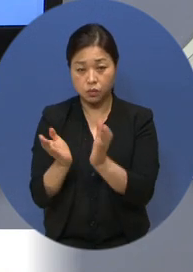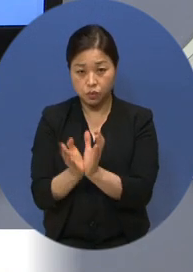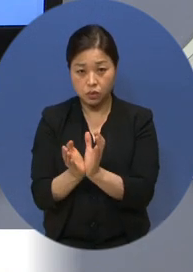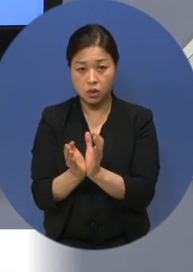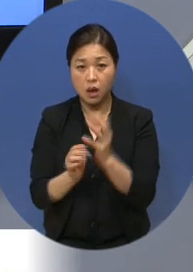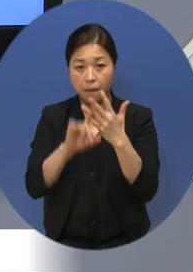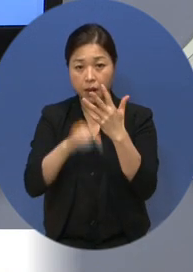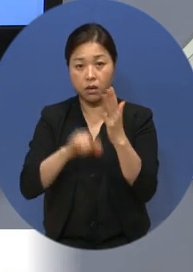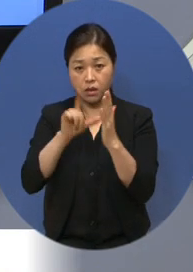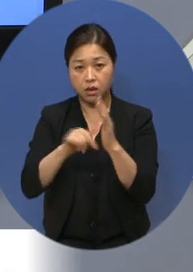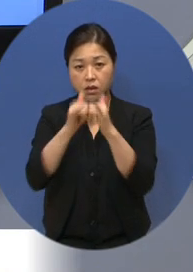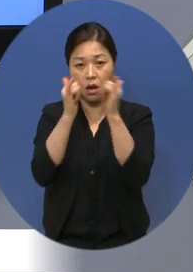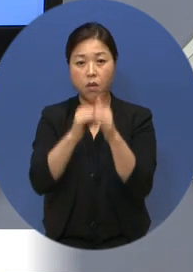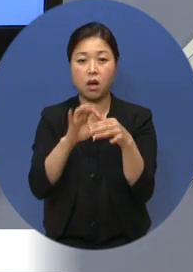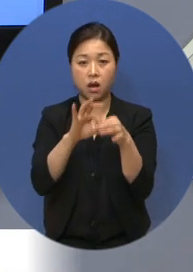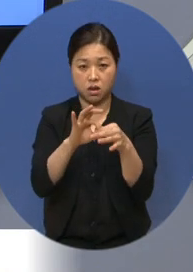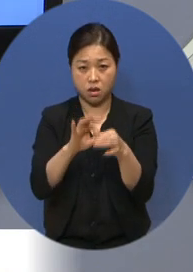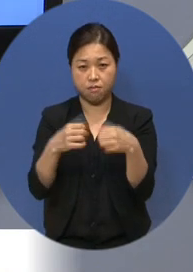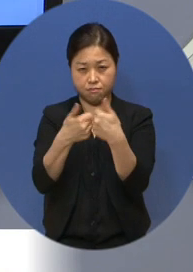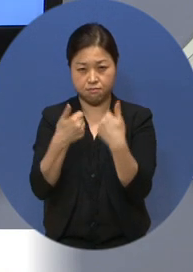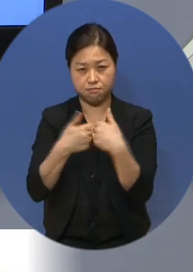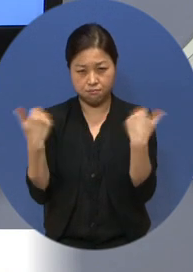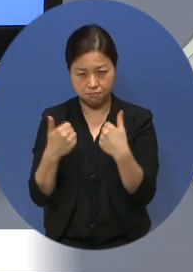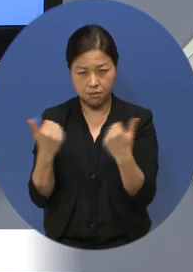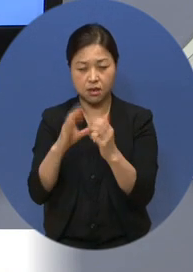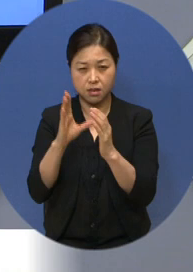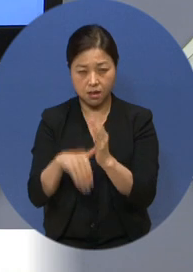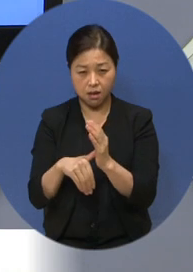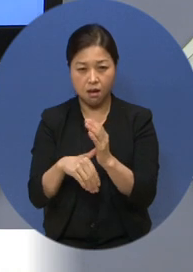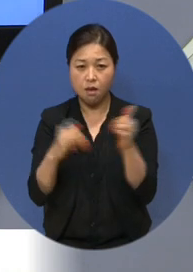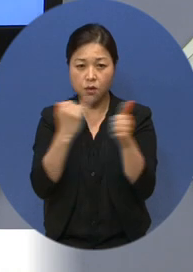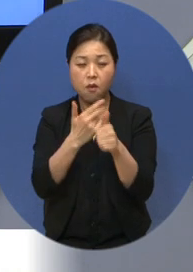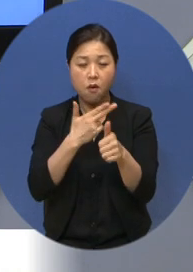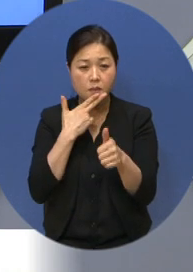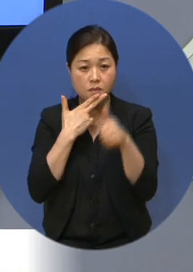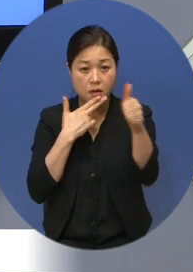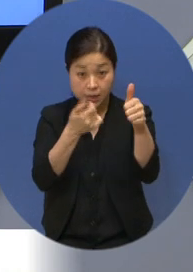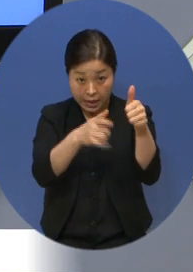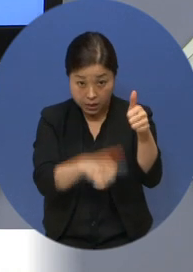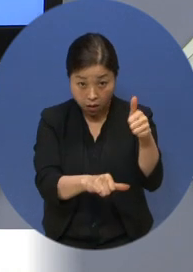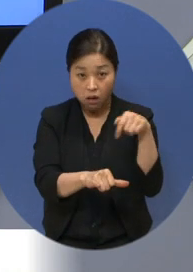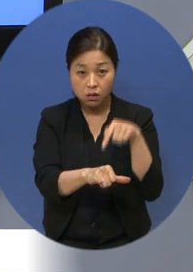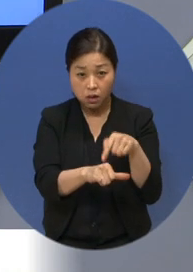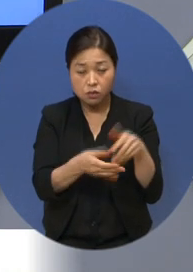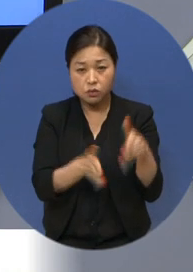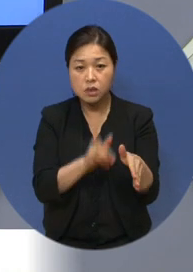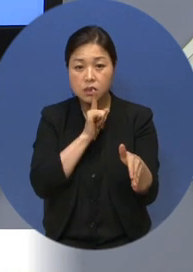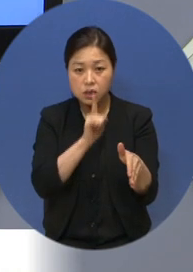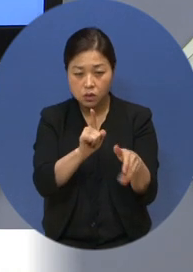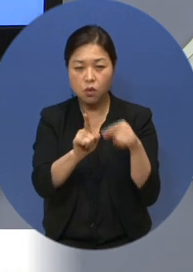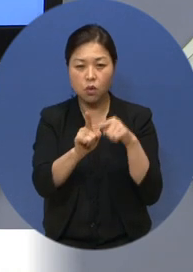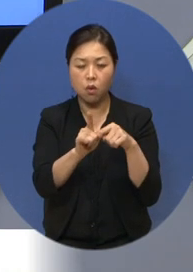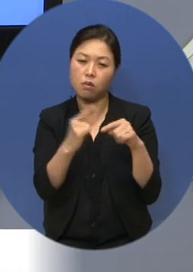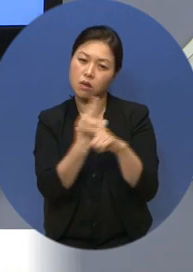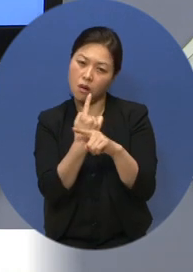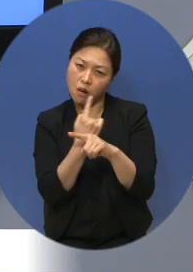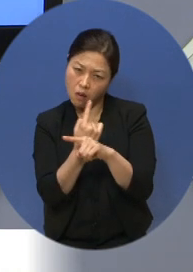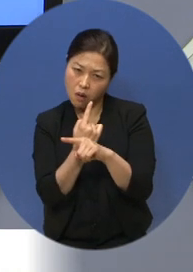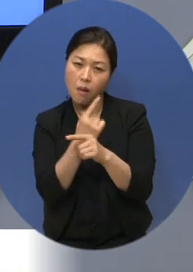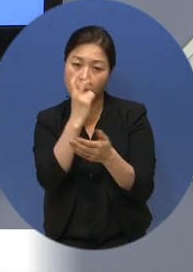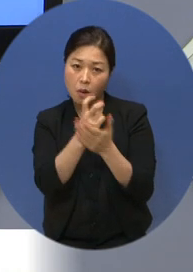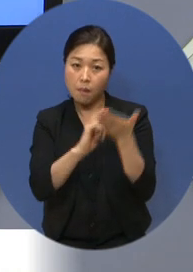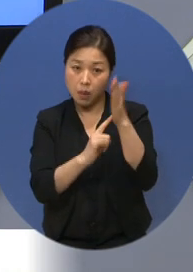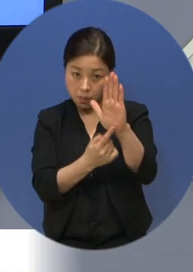사회 관계장관 회의에서 미혼 부 자녀 출생 신고 및 지원 개선 방안 을 발표하고 이에 대한